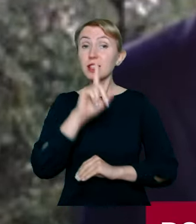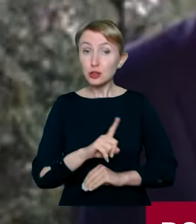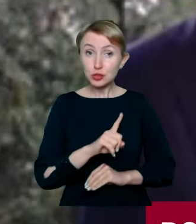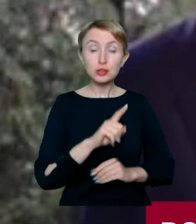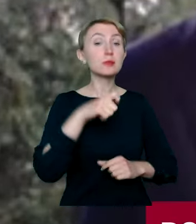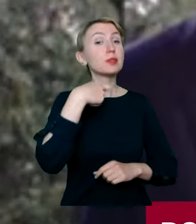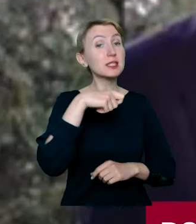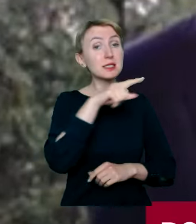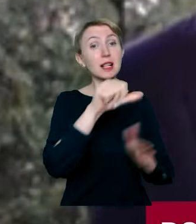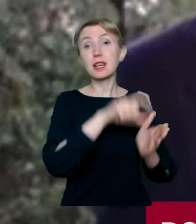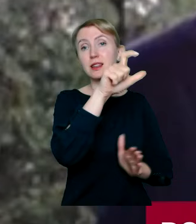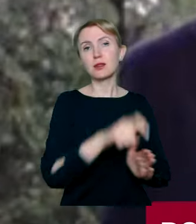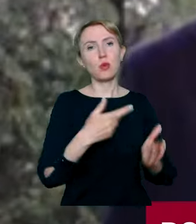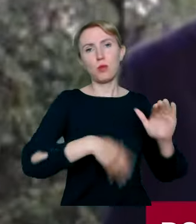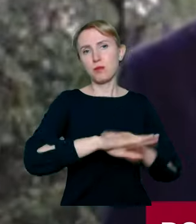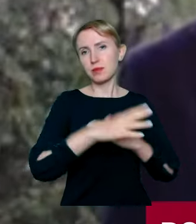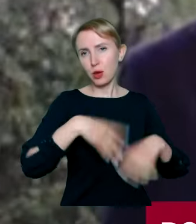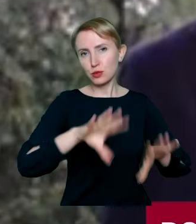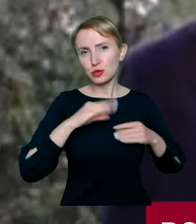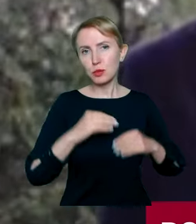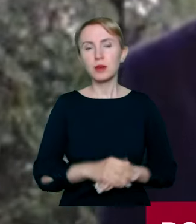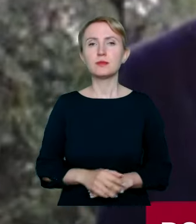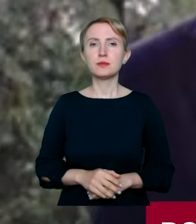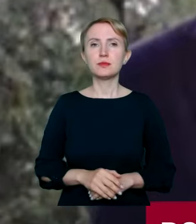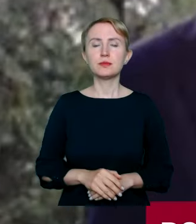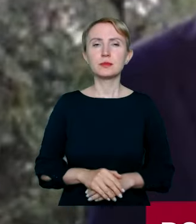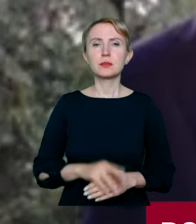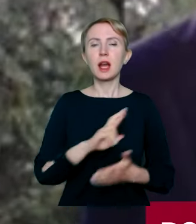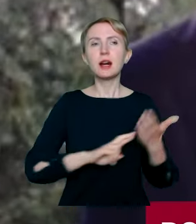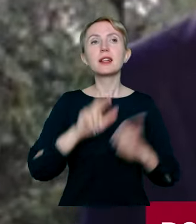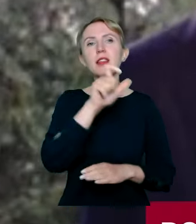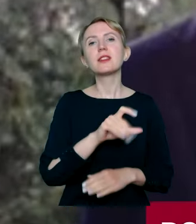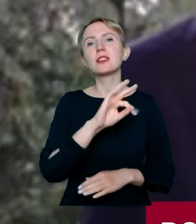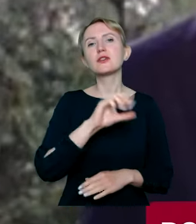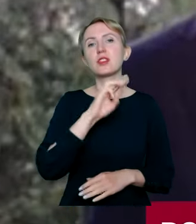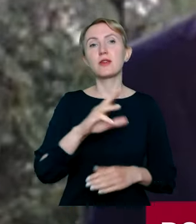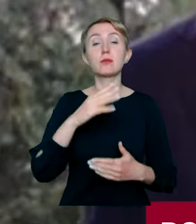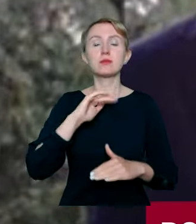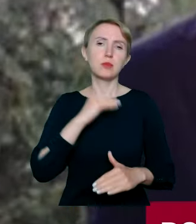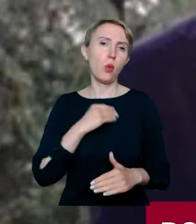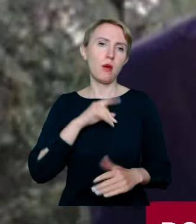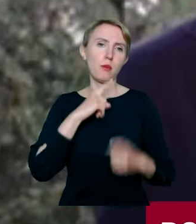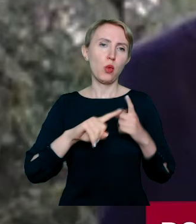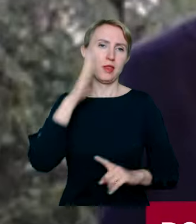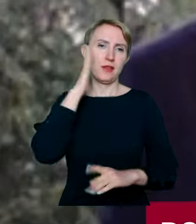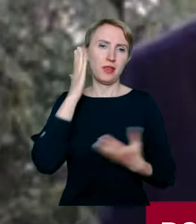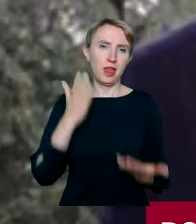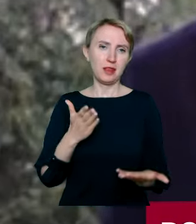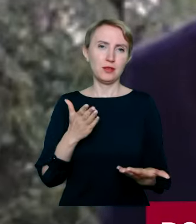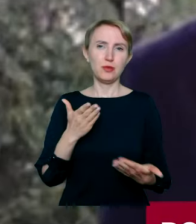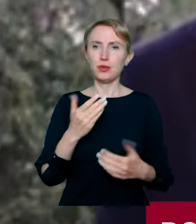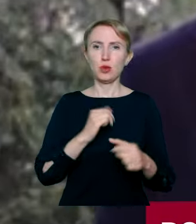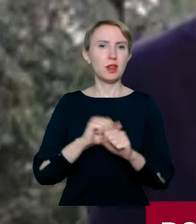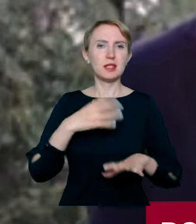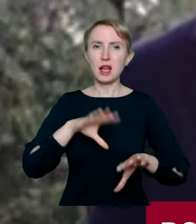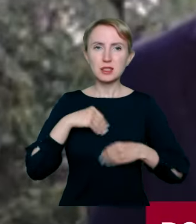prezydenta, który nie uzyskał mandatu, więc przyzwoity radnego trzeba, więc przyzwoity polityk doskonale wie, że nie jest już